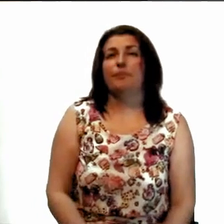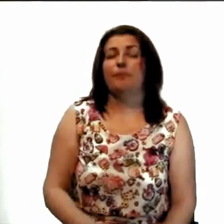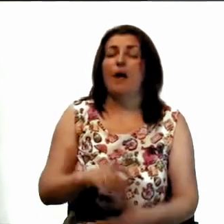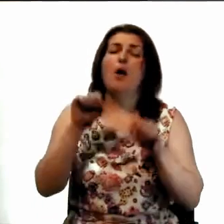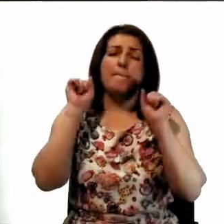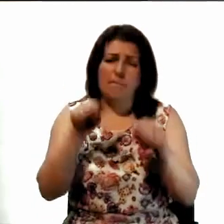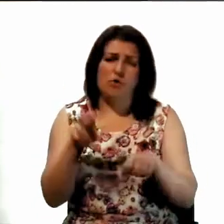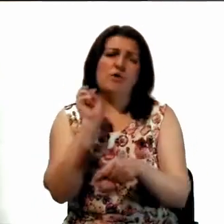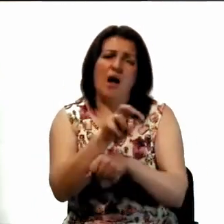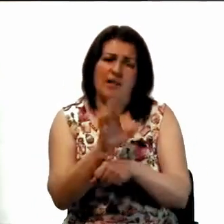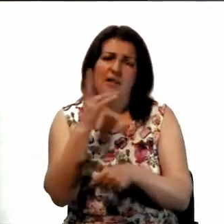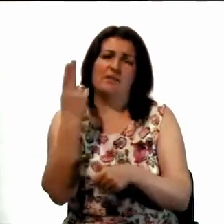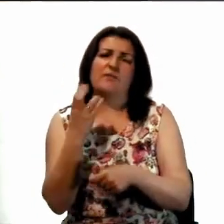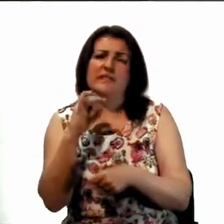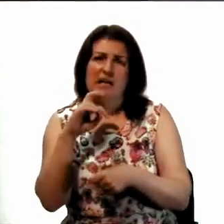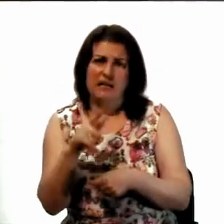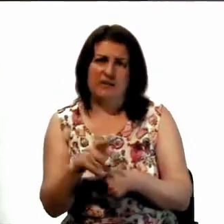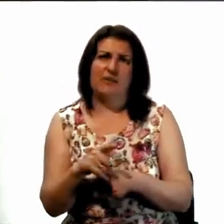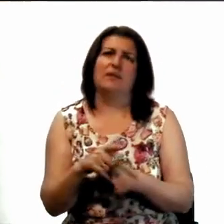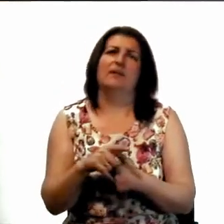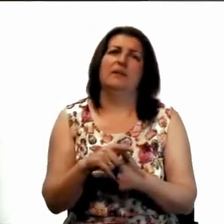Можно ходить в церковь